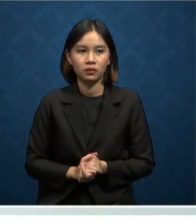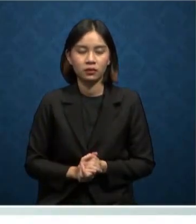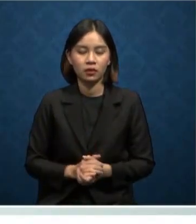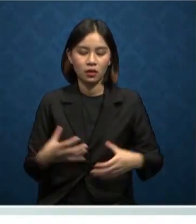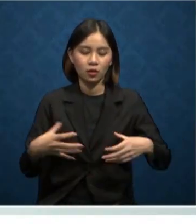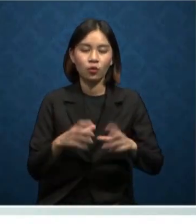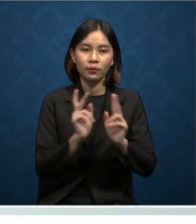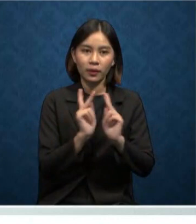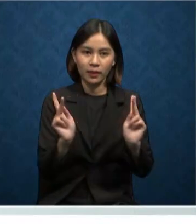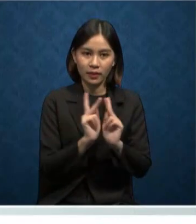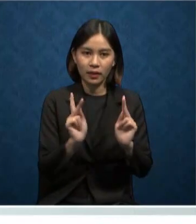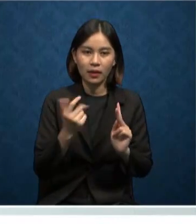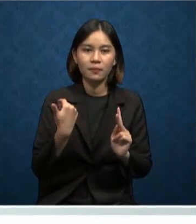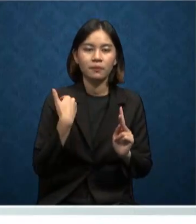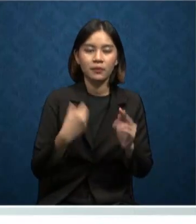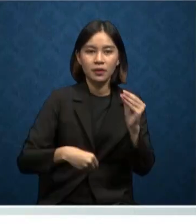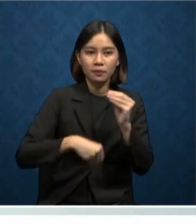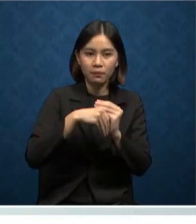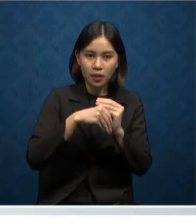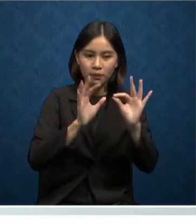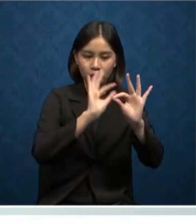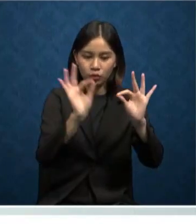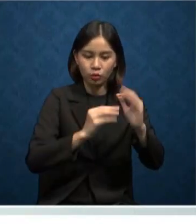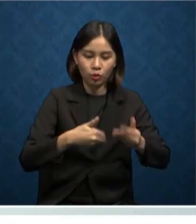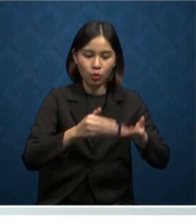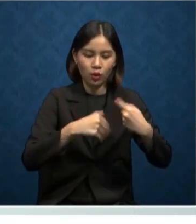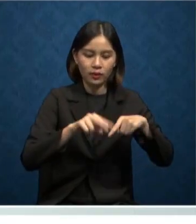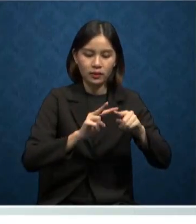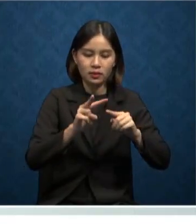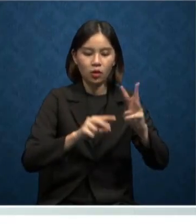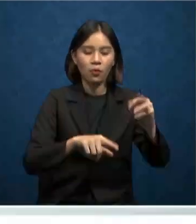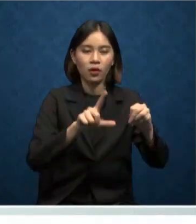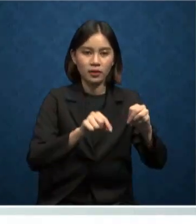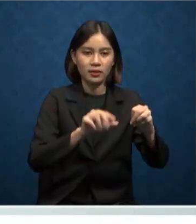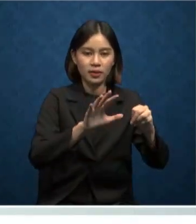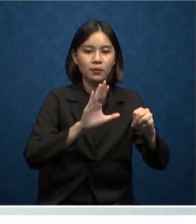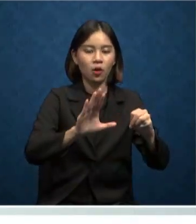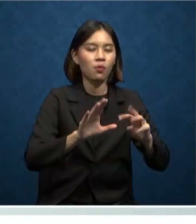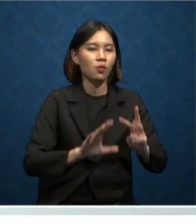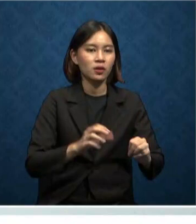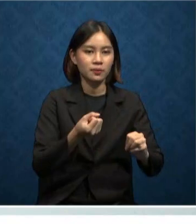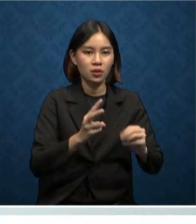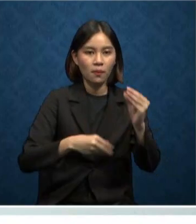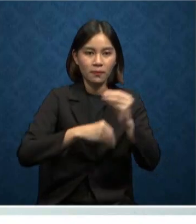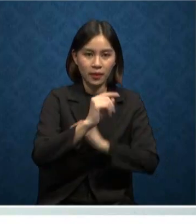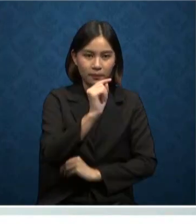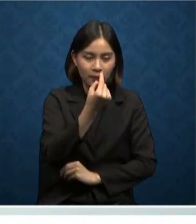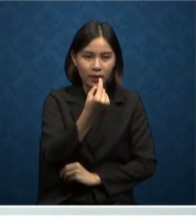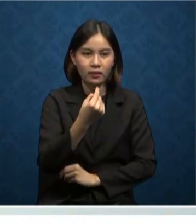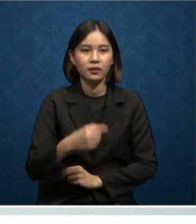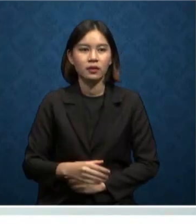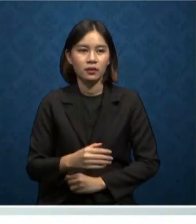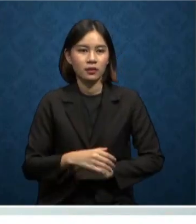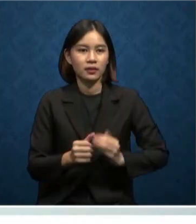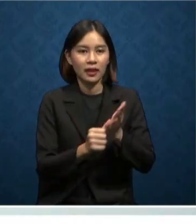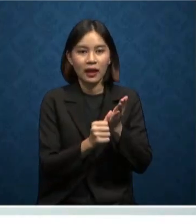คณะกรรมการมีการเพิ่มความเป็นวรรค2ในมาตรา23ของมาตรา12ขึ้นใหม่ไม่มีผู้สงวน